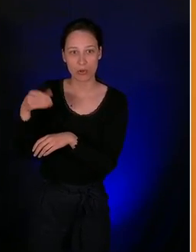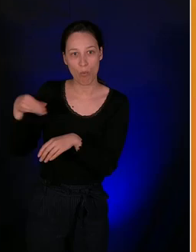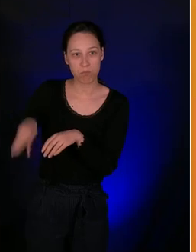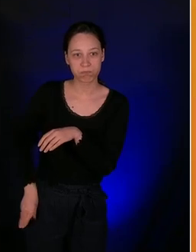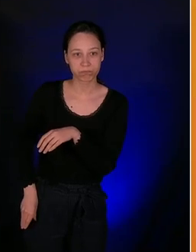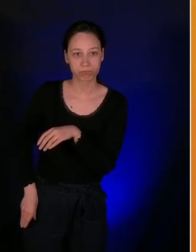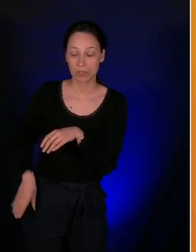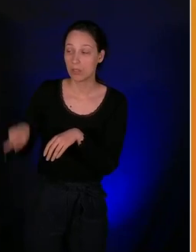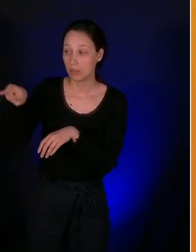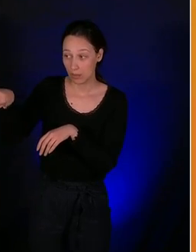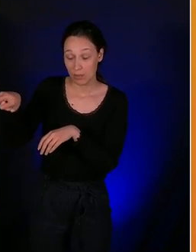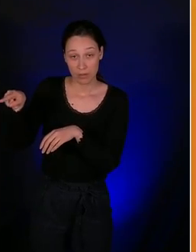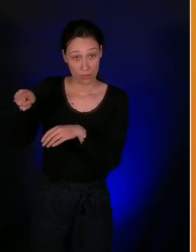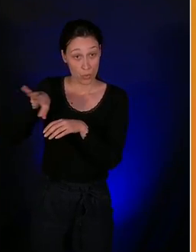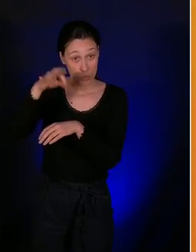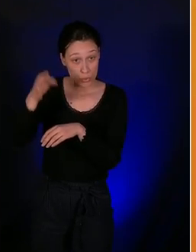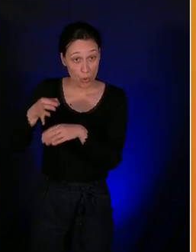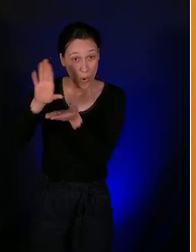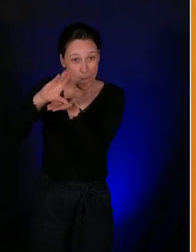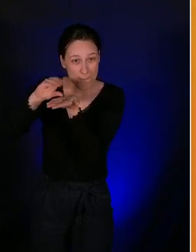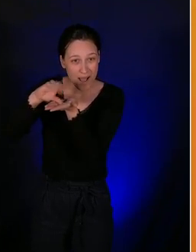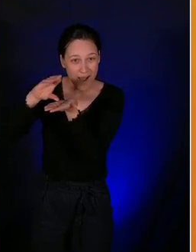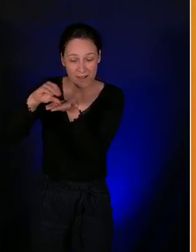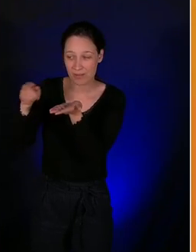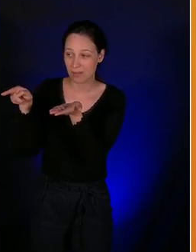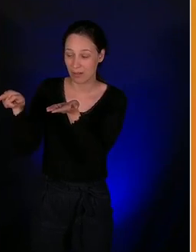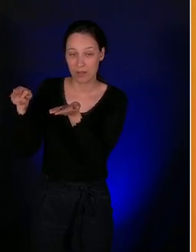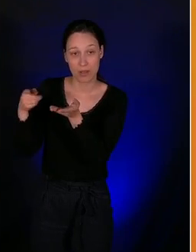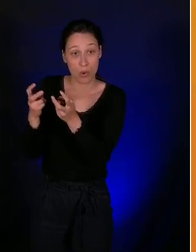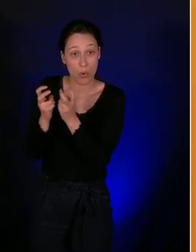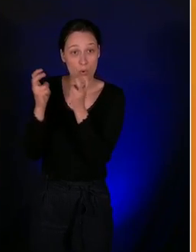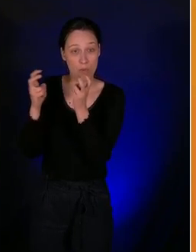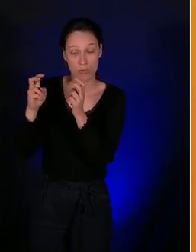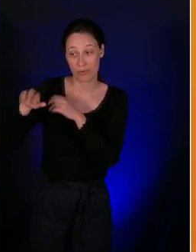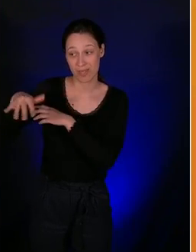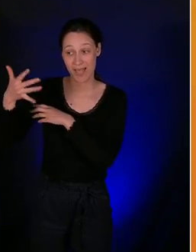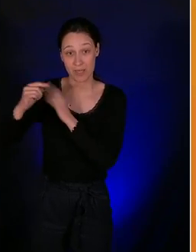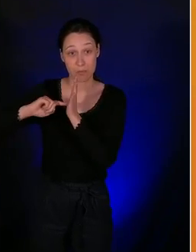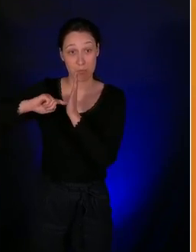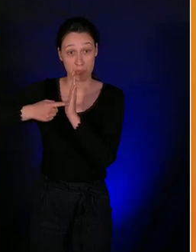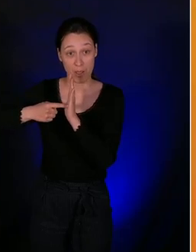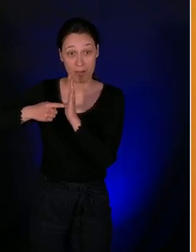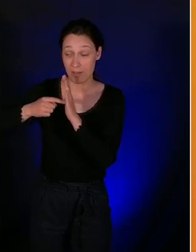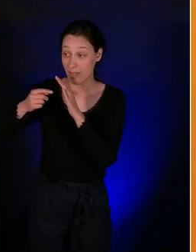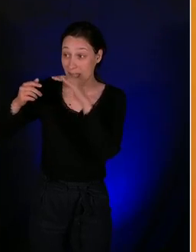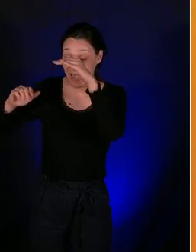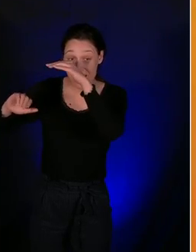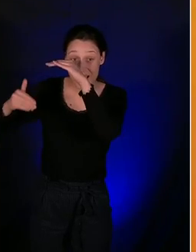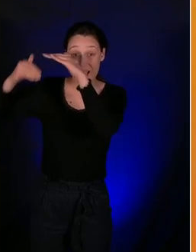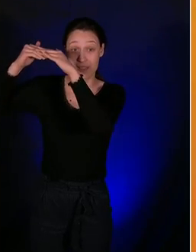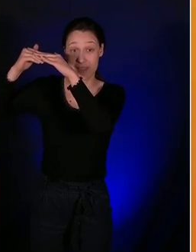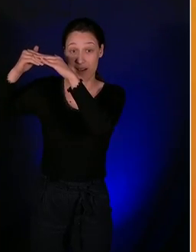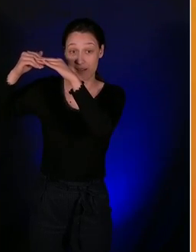entreprises agroalimentaires a augmenté de 15 points et atteint son plus haut niveau depuis 15 ans